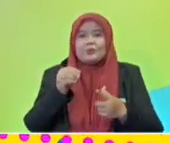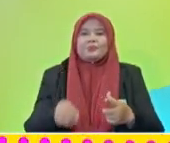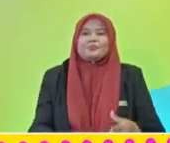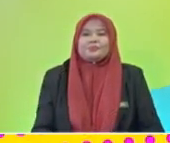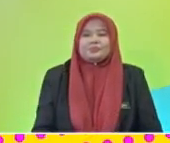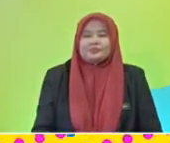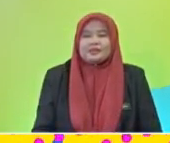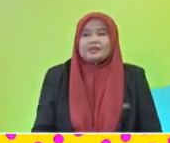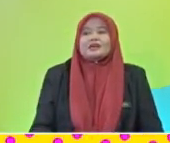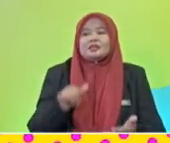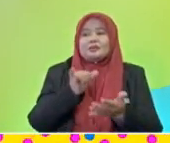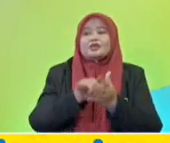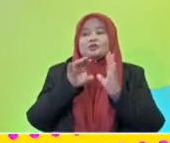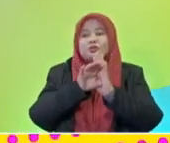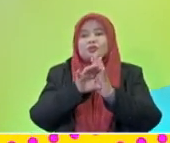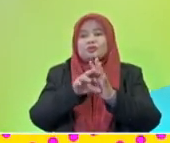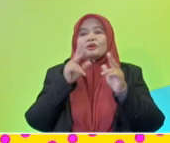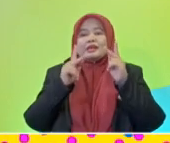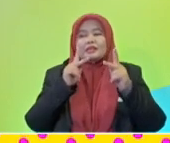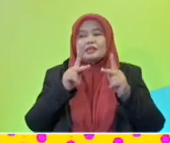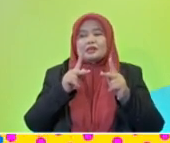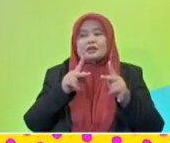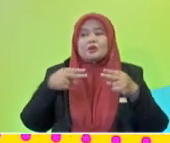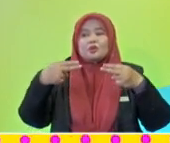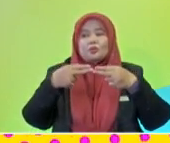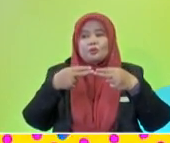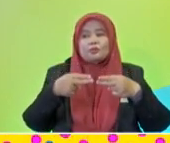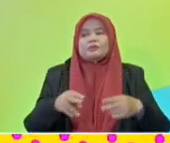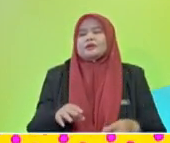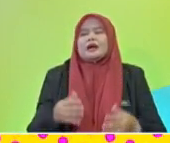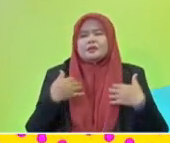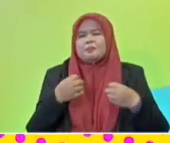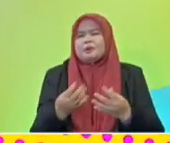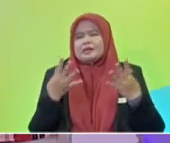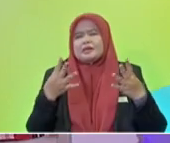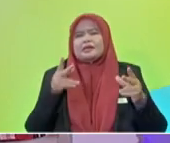itulah contoh-contoh kata hubung Sebenarnya ada banyak lagi kata hubung